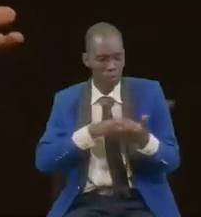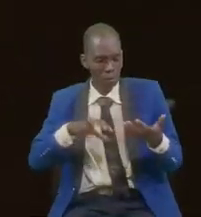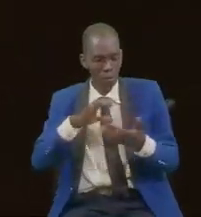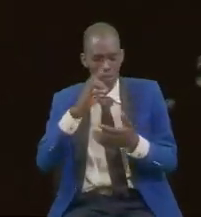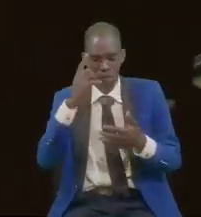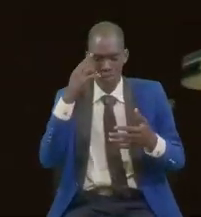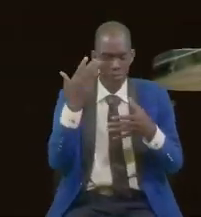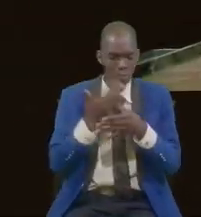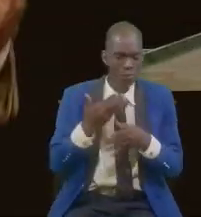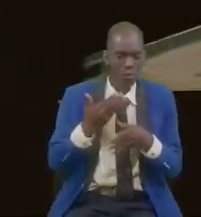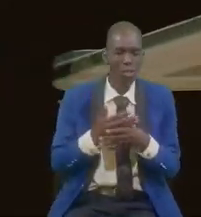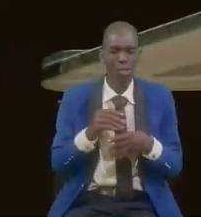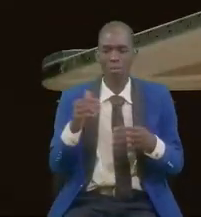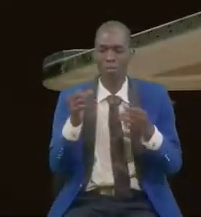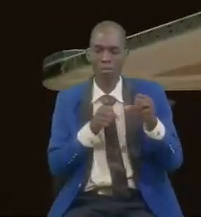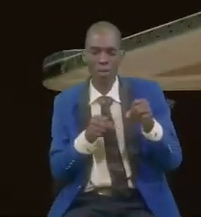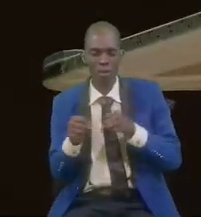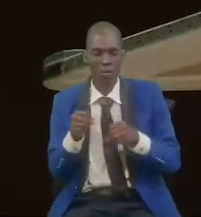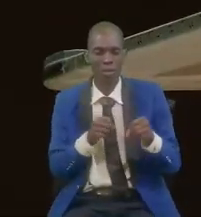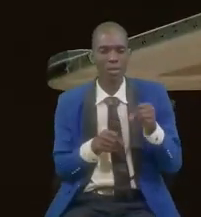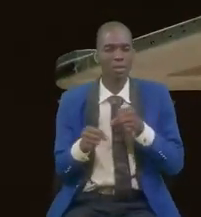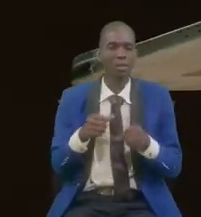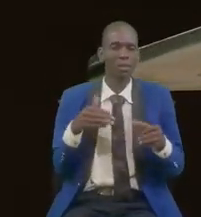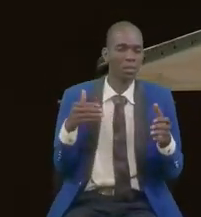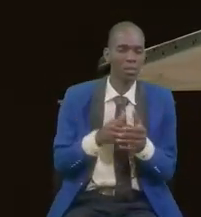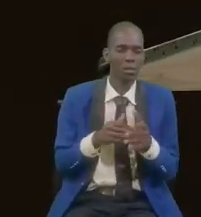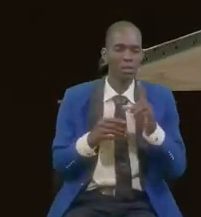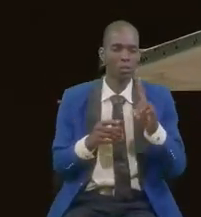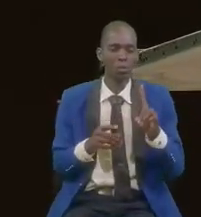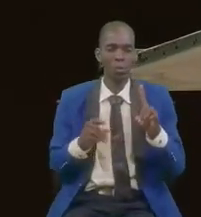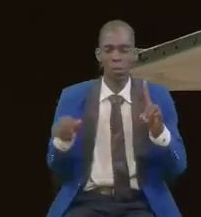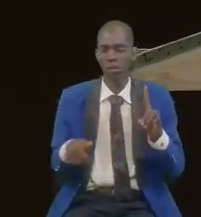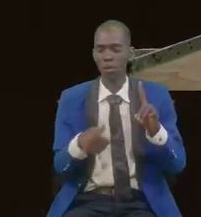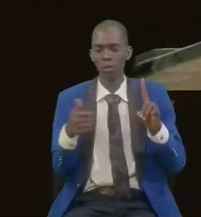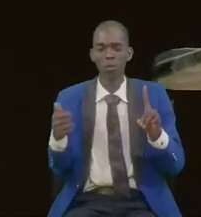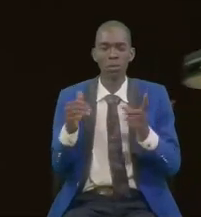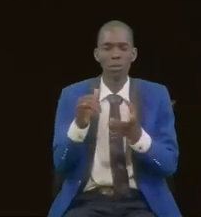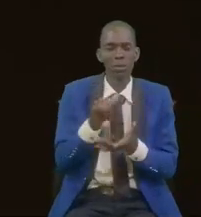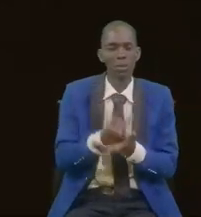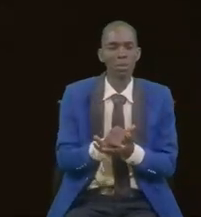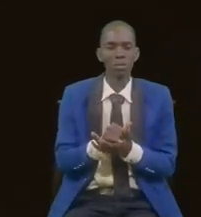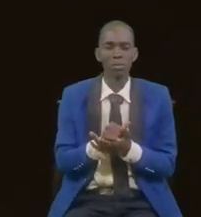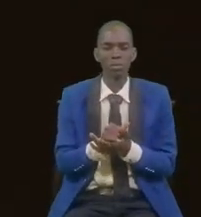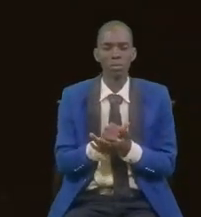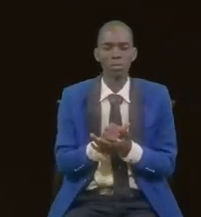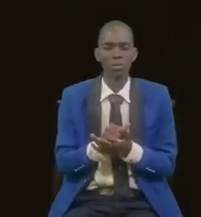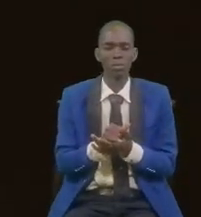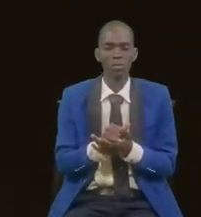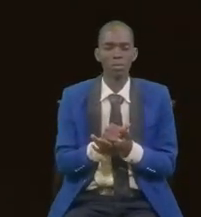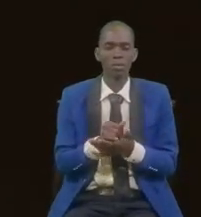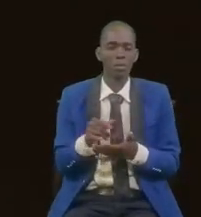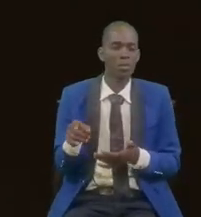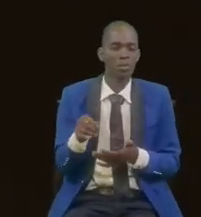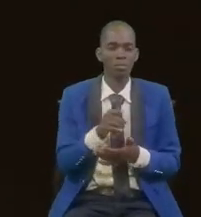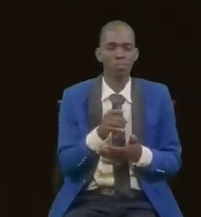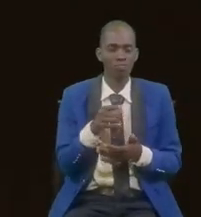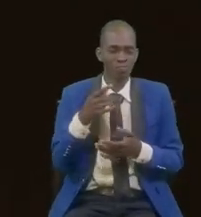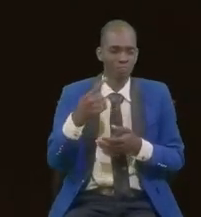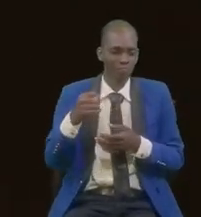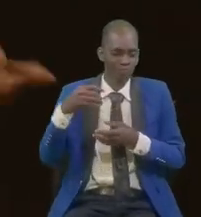conflit, là où il y a la bagarre, la lutte contre l'un et l'autre, et